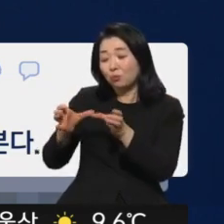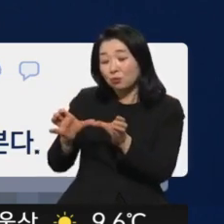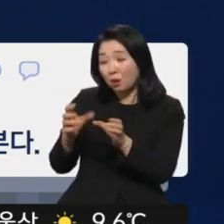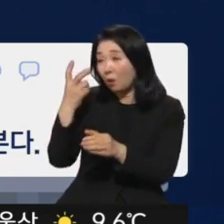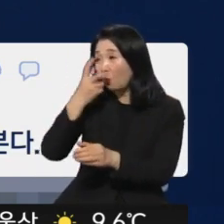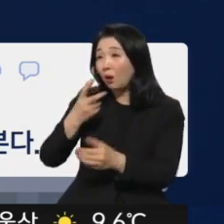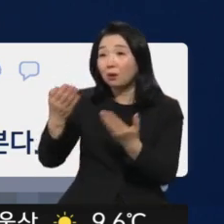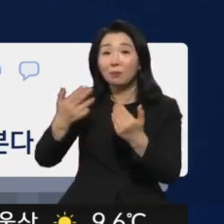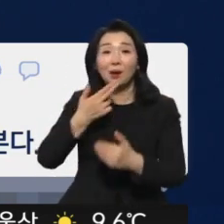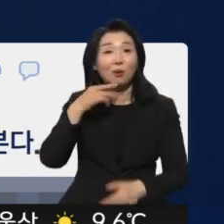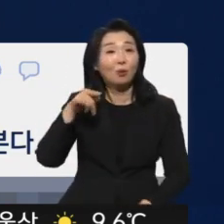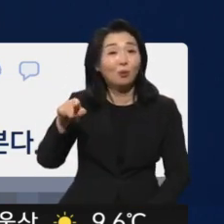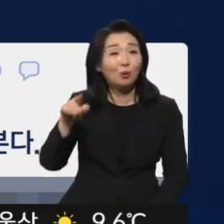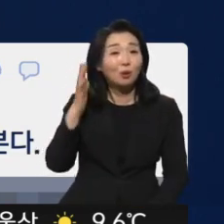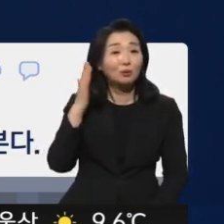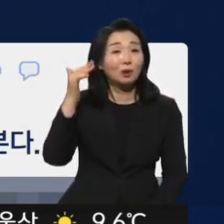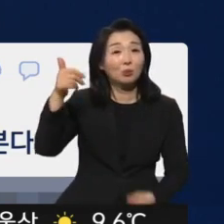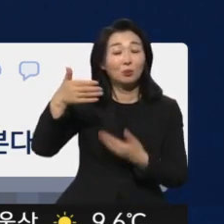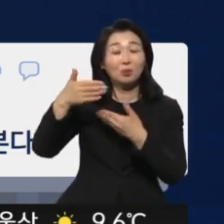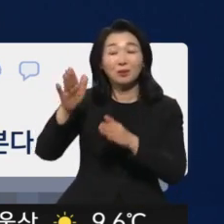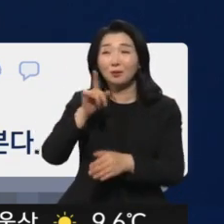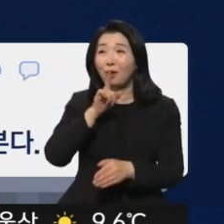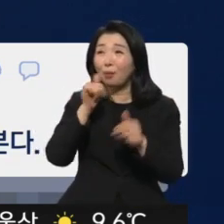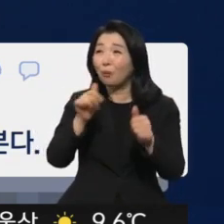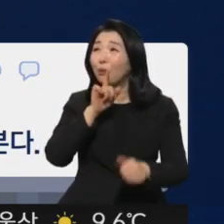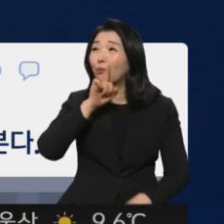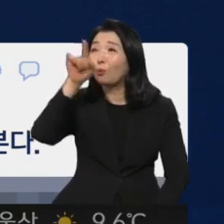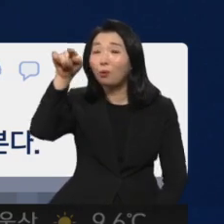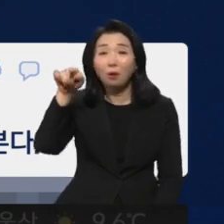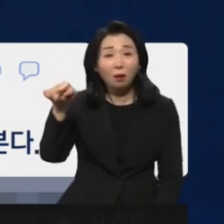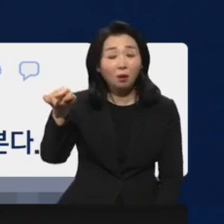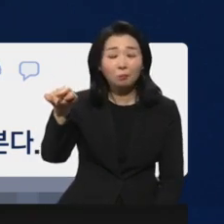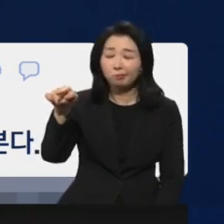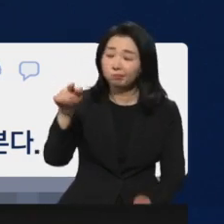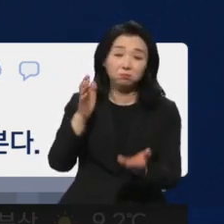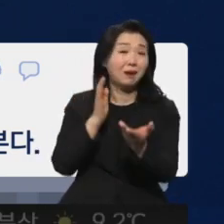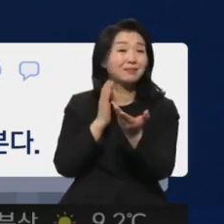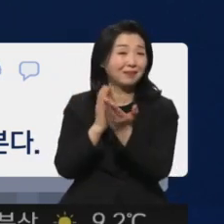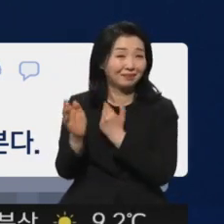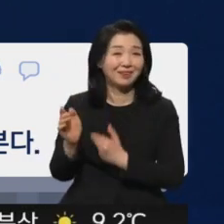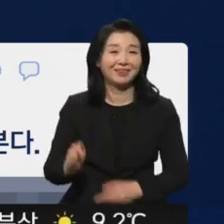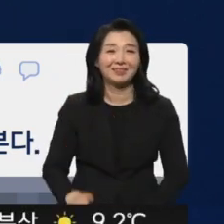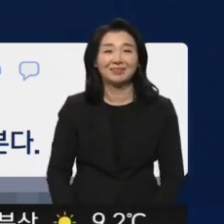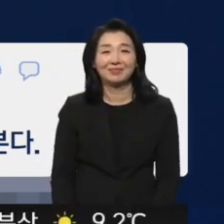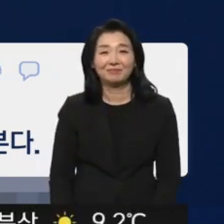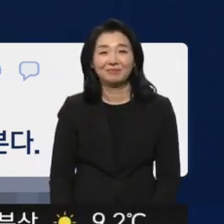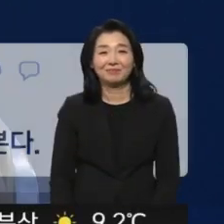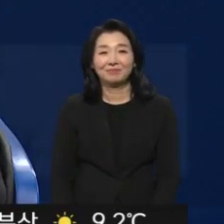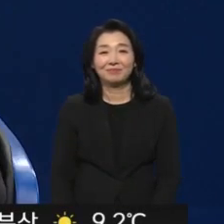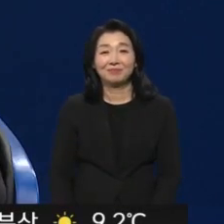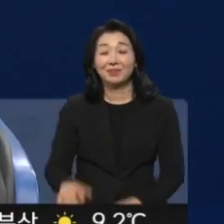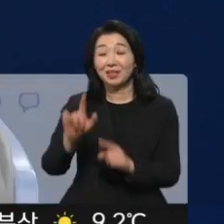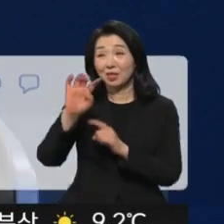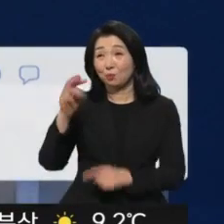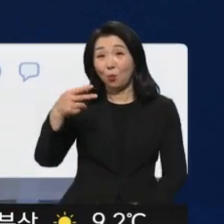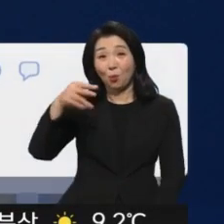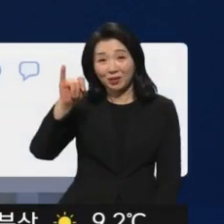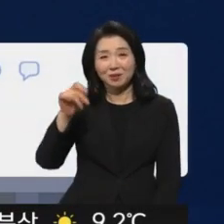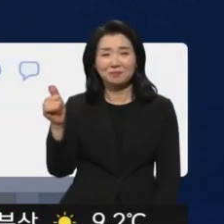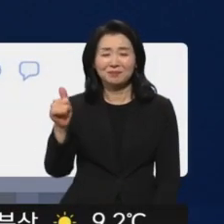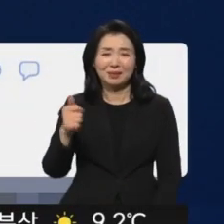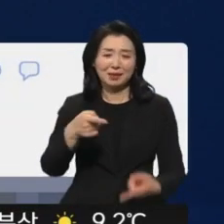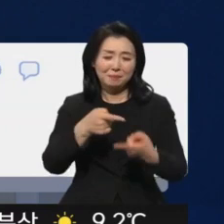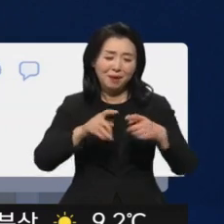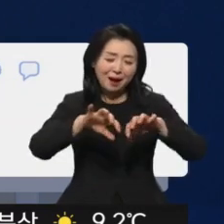받지 않는 상태에서 대통령실에서 고소를 진행하는 건 맞지 않다고 본다라고 하셨습니다. 그리고 이보리님, 편 가르지